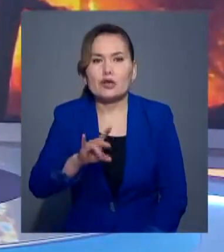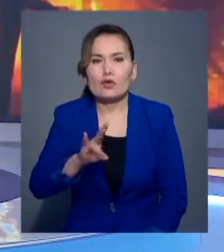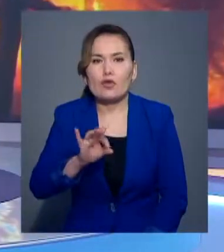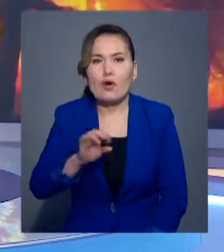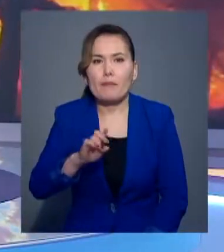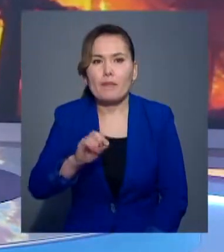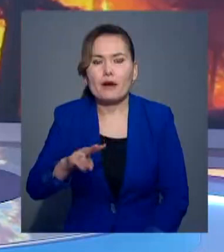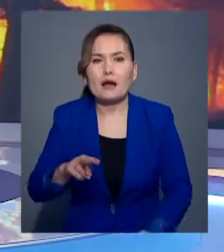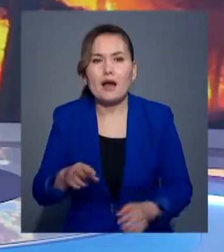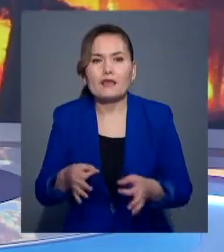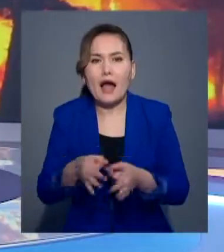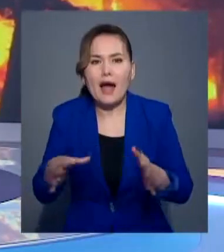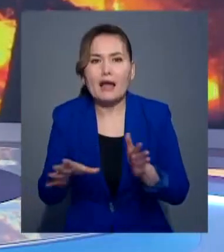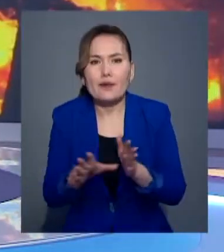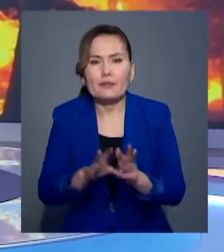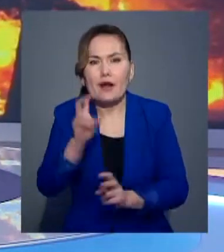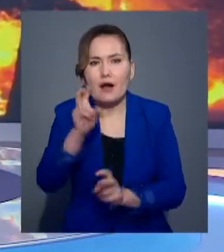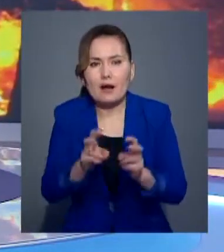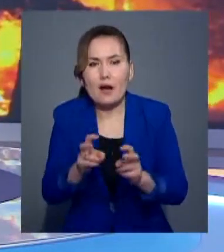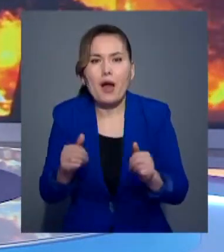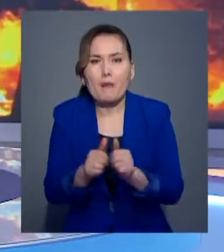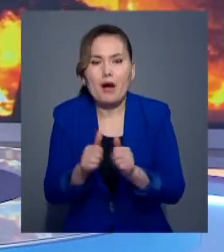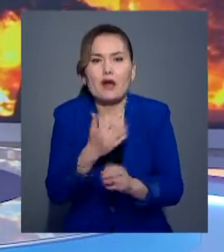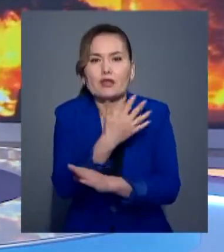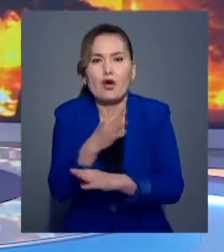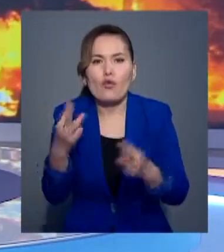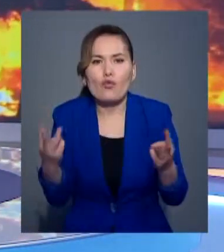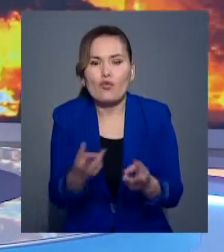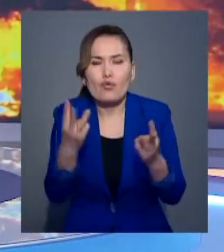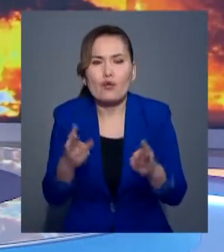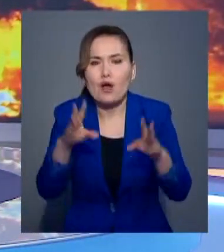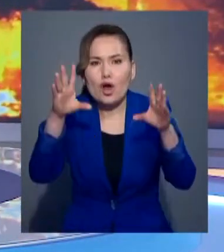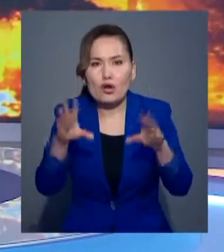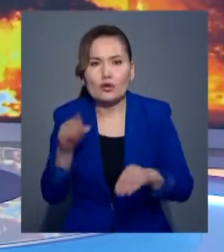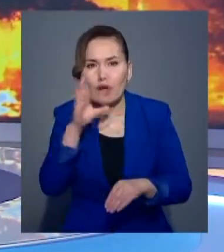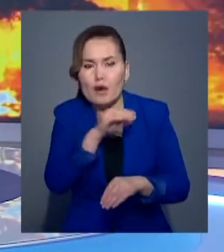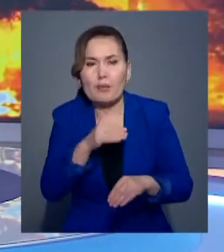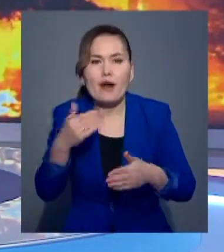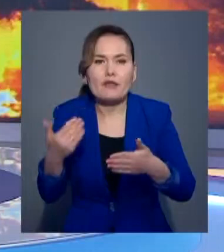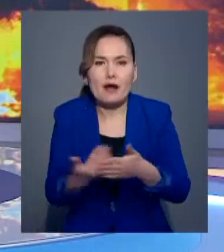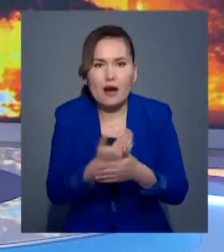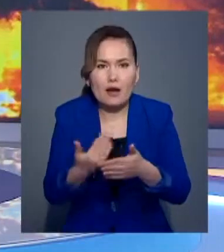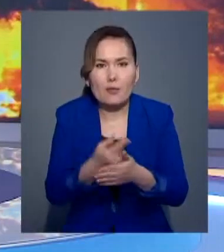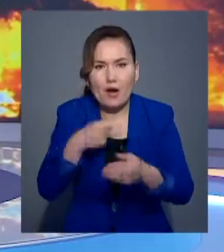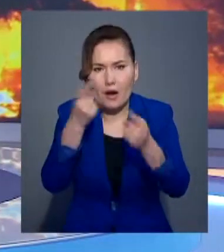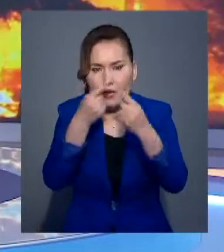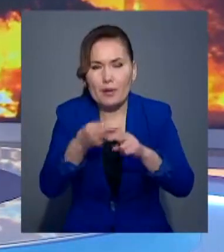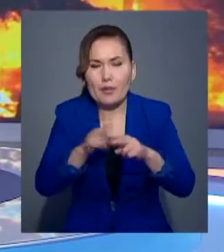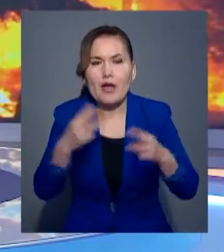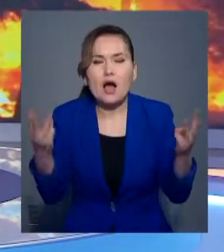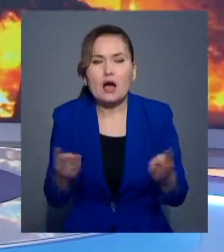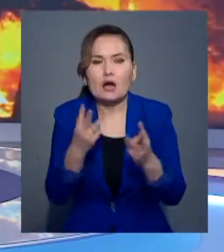Чернобыль атом электр станциясы маңындағы орман өрті әлі толық ауыздықталған жоқ. Ақпарат көздерінің хабарлауынша, қызыл